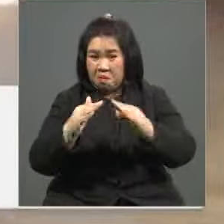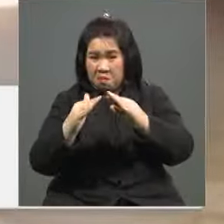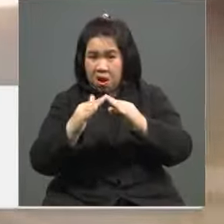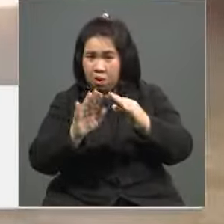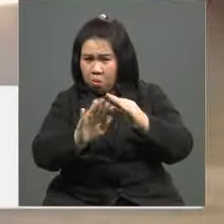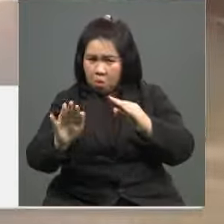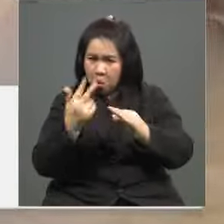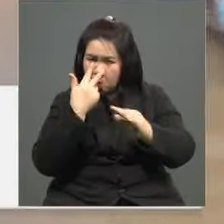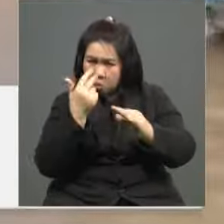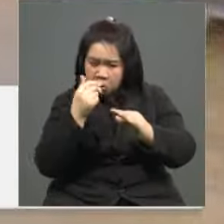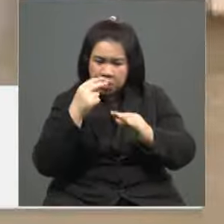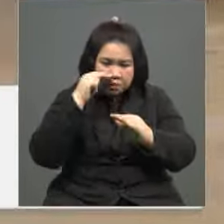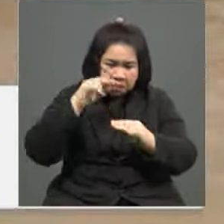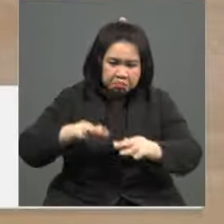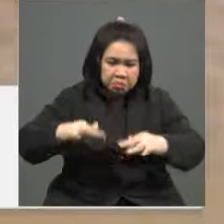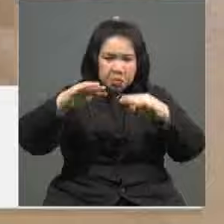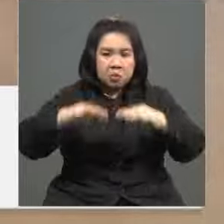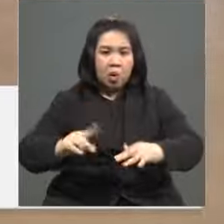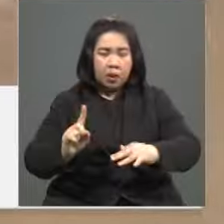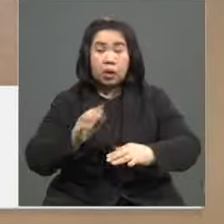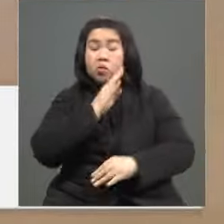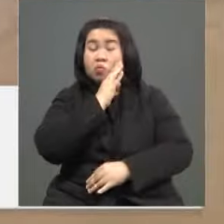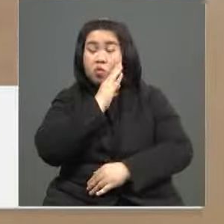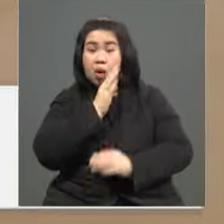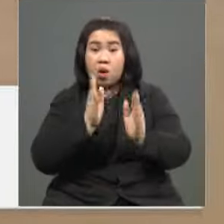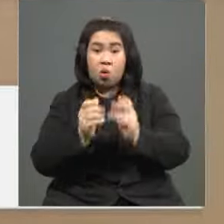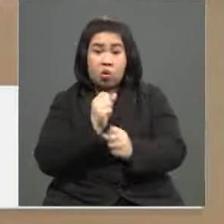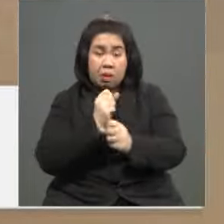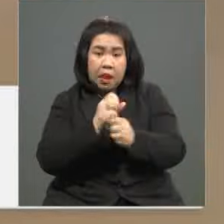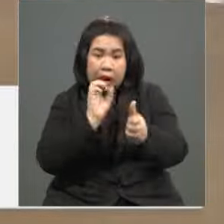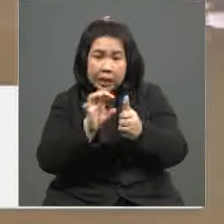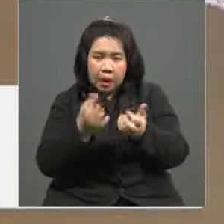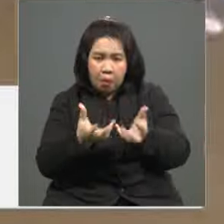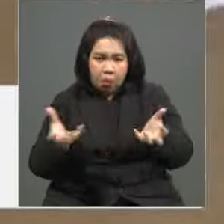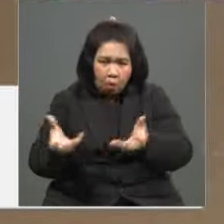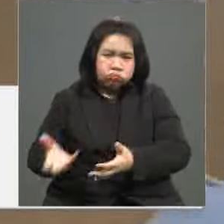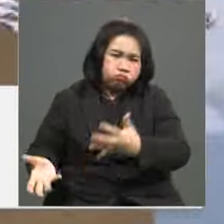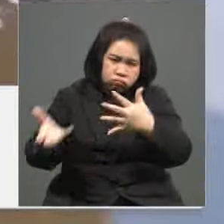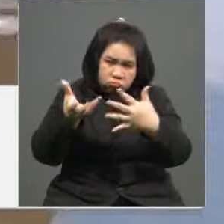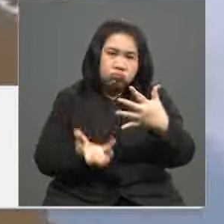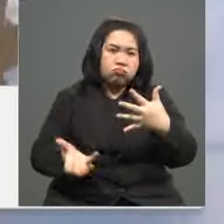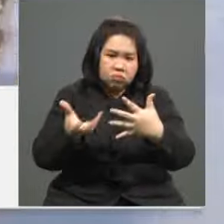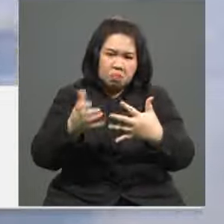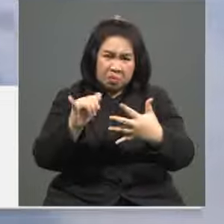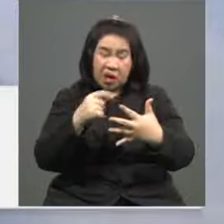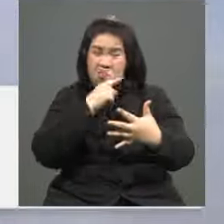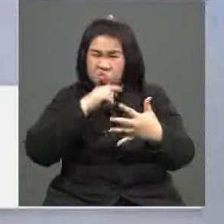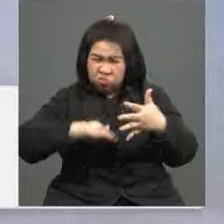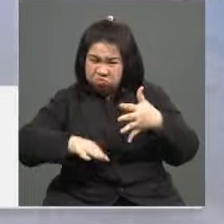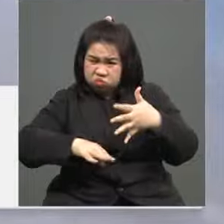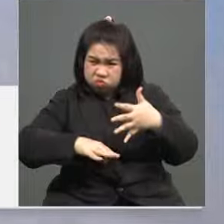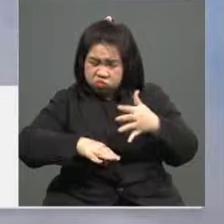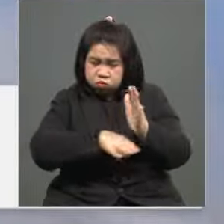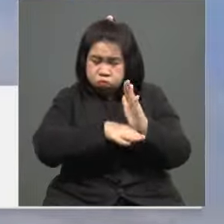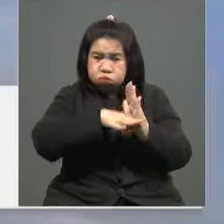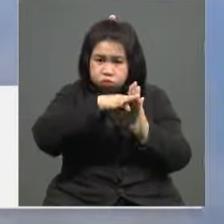สถานการณ์อย่างใกล้ชิดปฏิบัติตามคำแนะนำของเจ้าหน้าที่โดยเฉพาะการย้ายสิ่งของมีค่าขึ้นที่สูงและเตรียมพร้อมอพยพหากสถานการณ์เลวร้าย